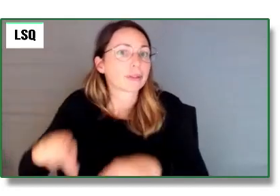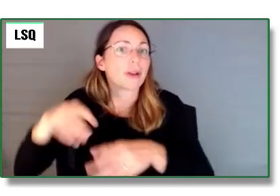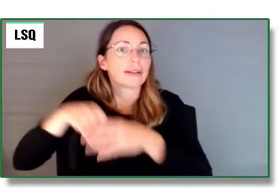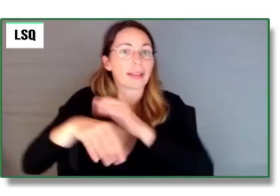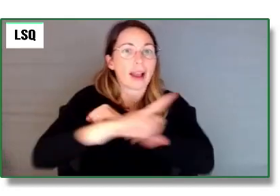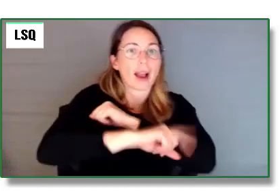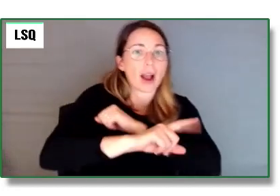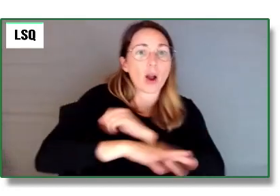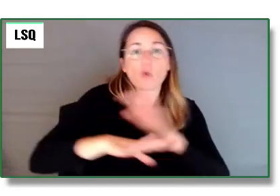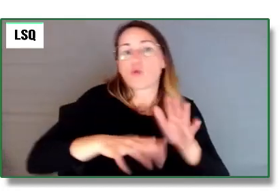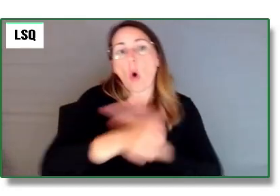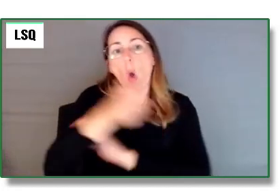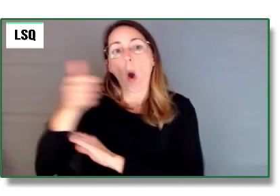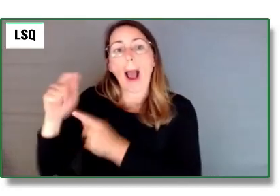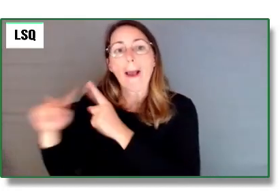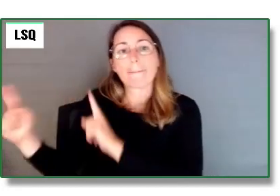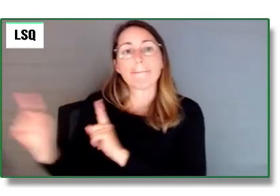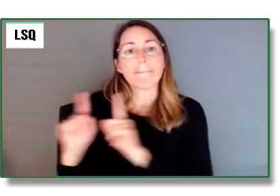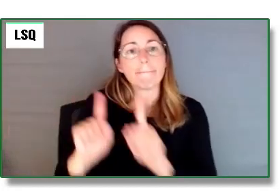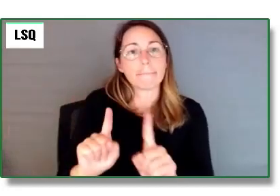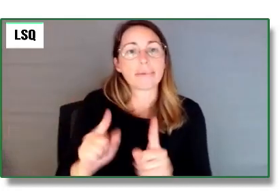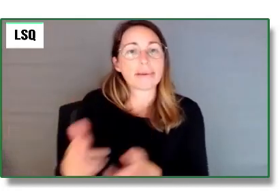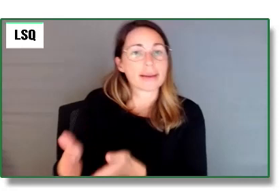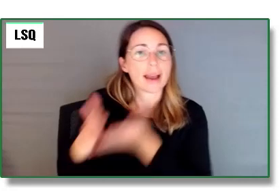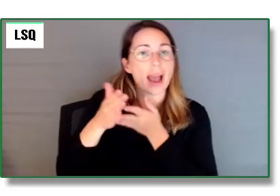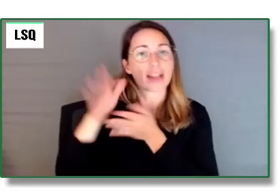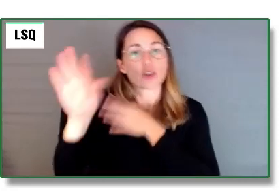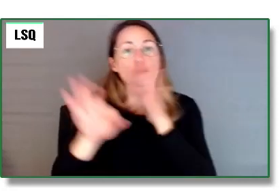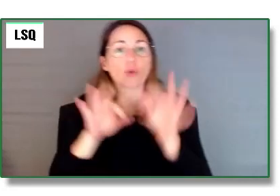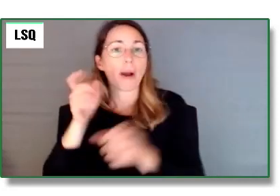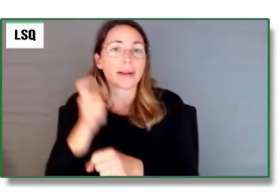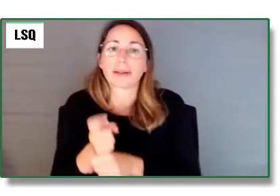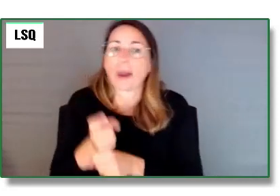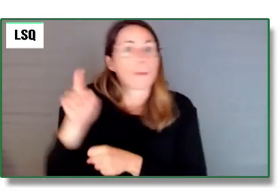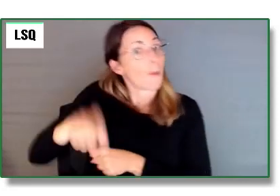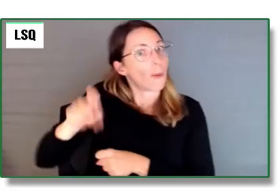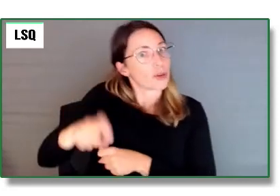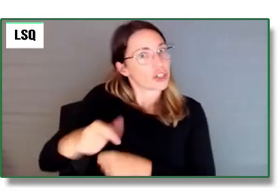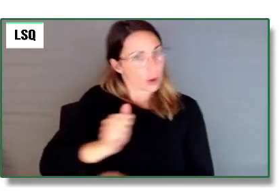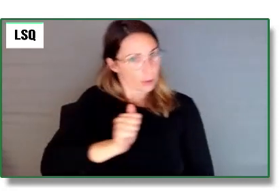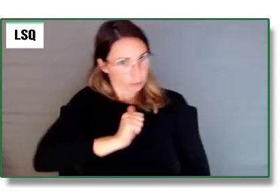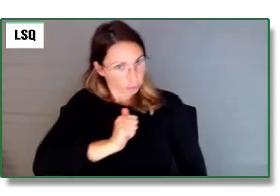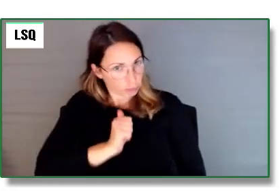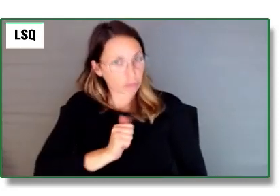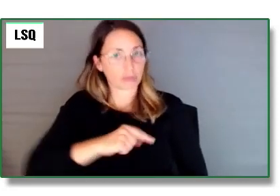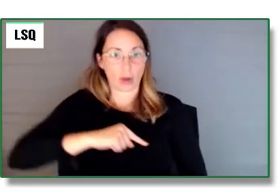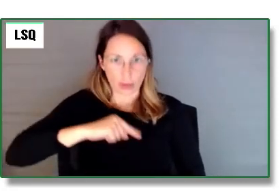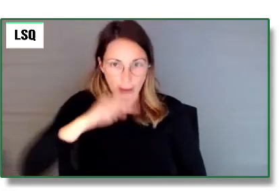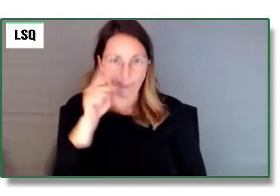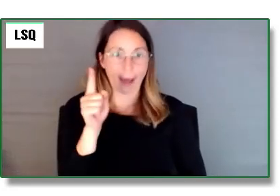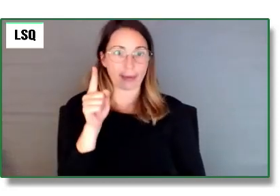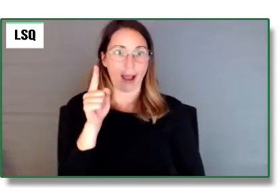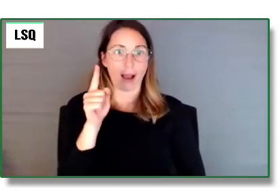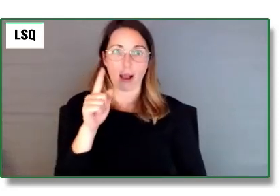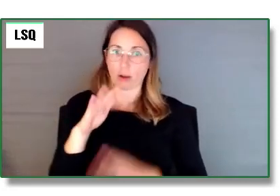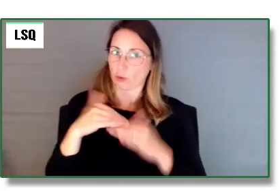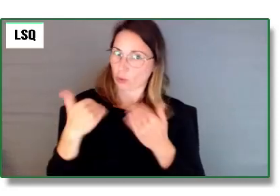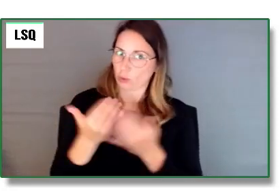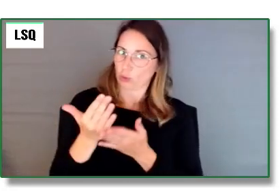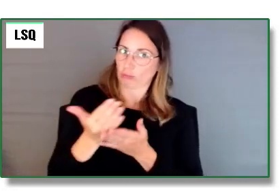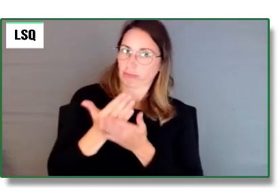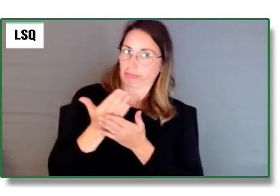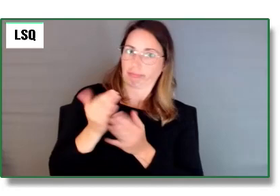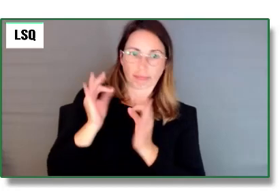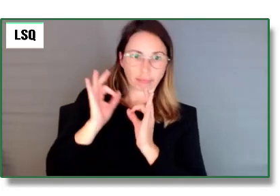le choix de cet achat. Mon autonomie, mon indépendance ont été préservées. Le résultat, l'impact de cette approche